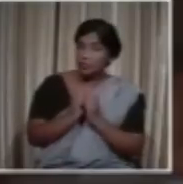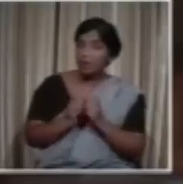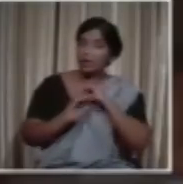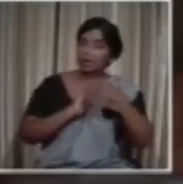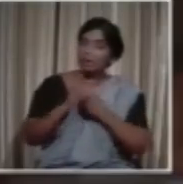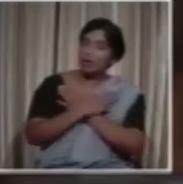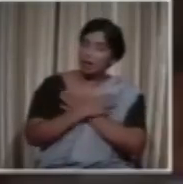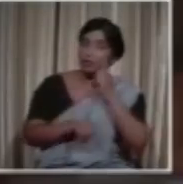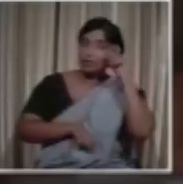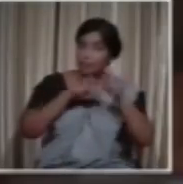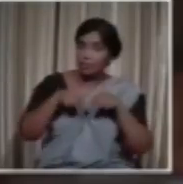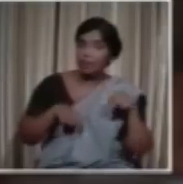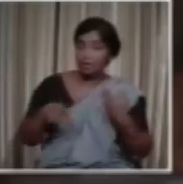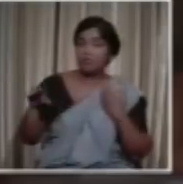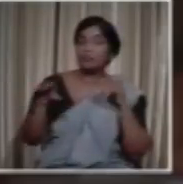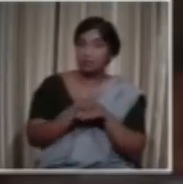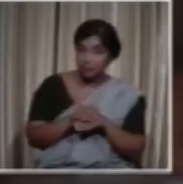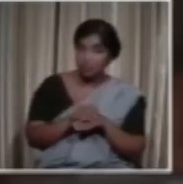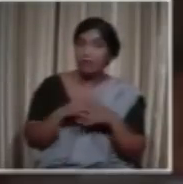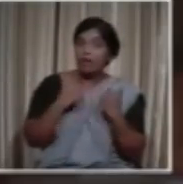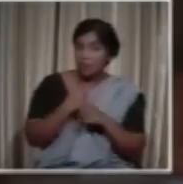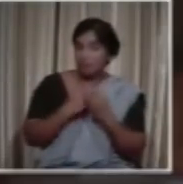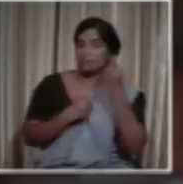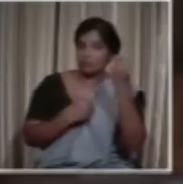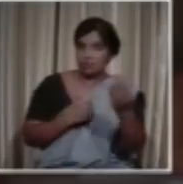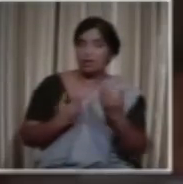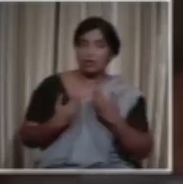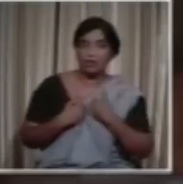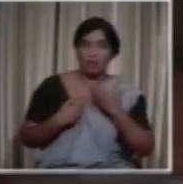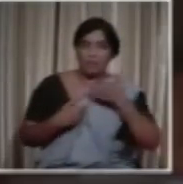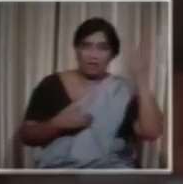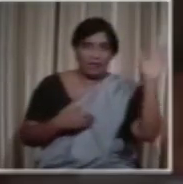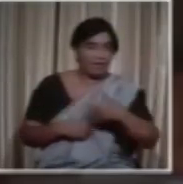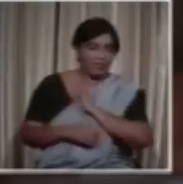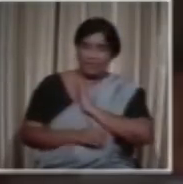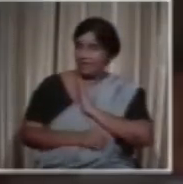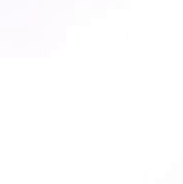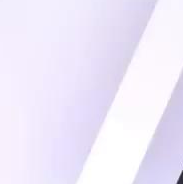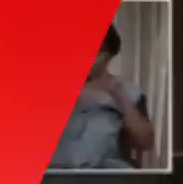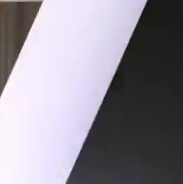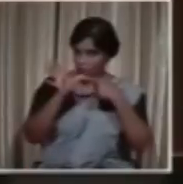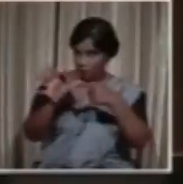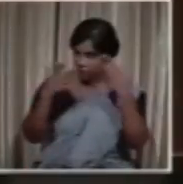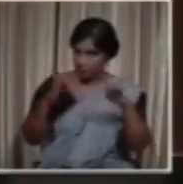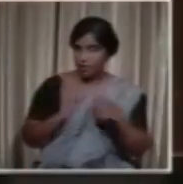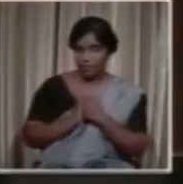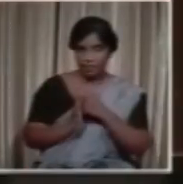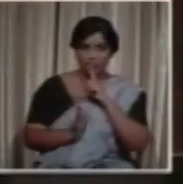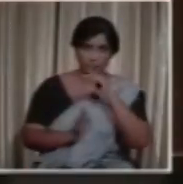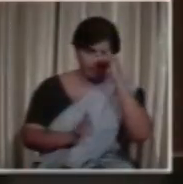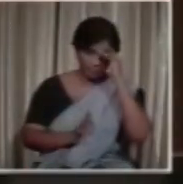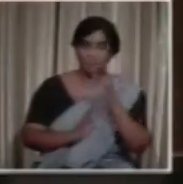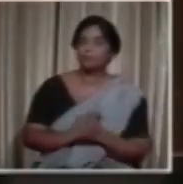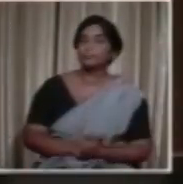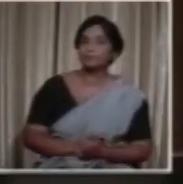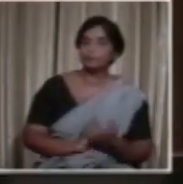කරන මිනිස්සුන්ට මේකට එන්න අවශ්‍ය පාර සලසලා දෙන්න අපි නම් එන්නේ නැහැ මේ පැත්ත පළාතවත් ඊට පස්සේ ගරු කතානායකතුමනි